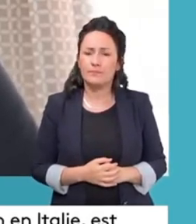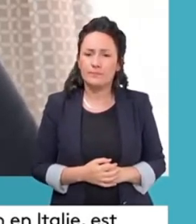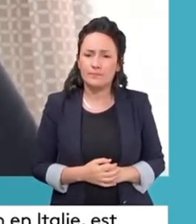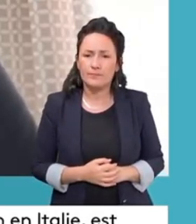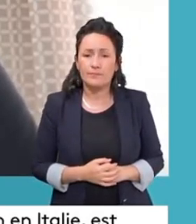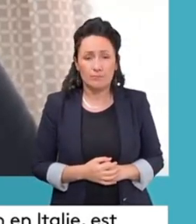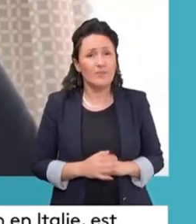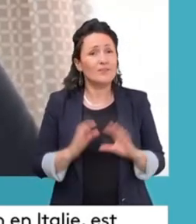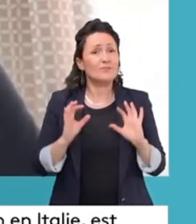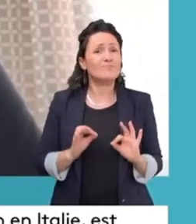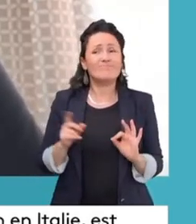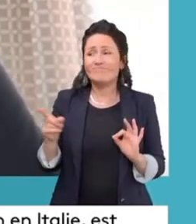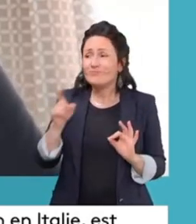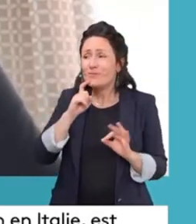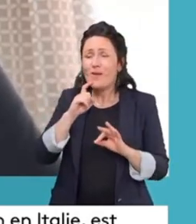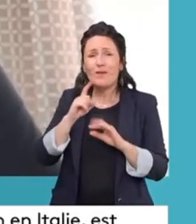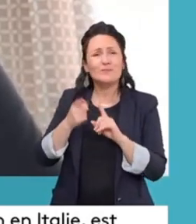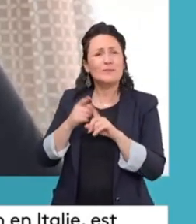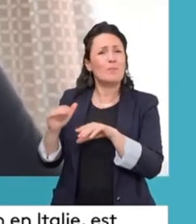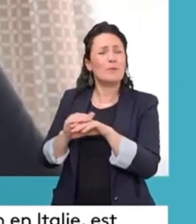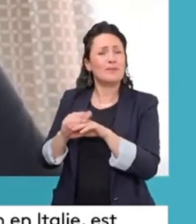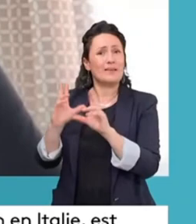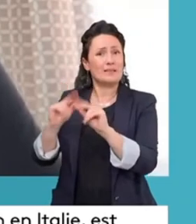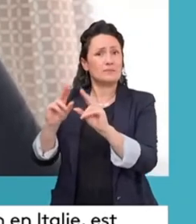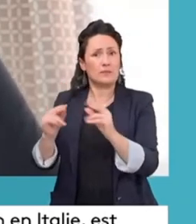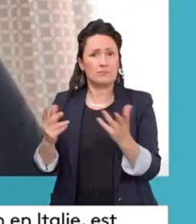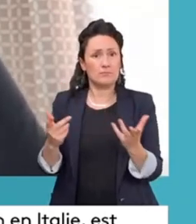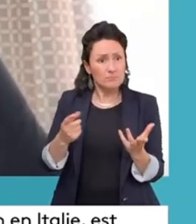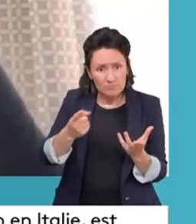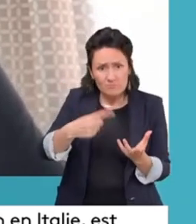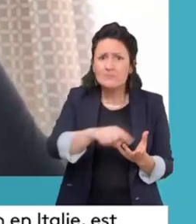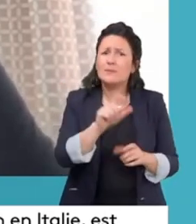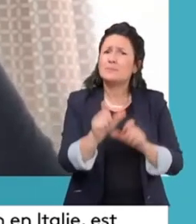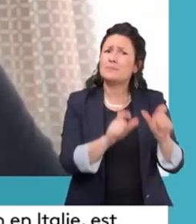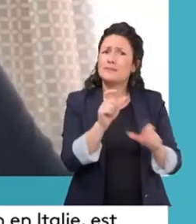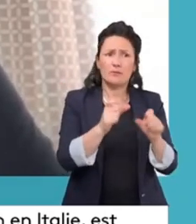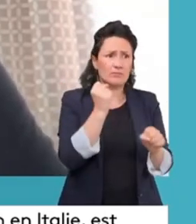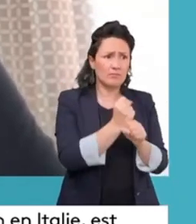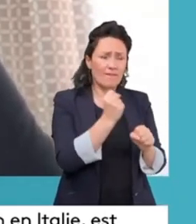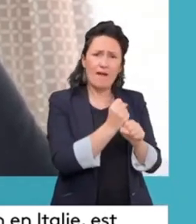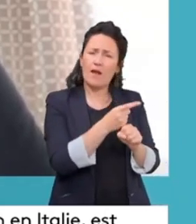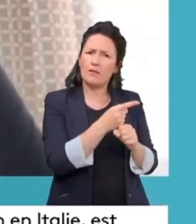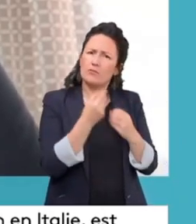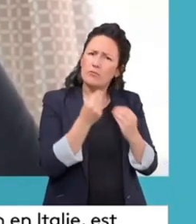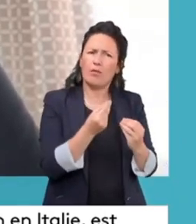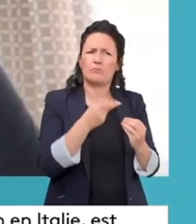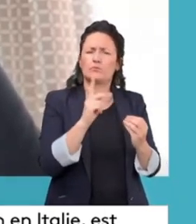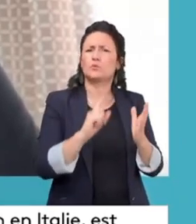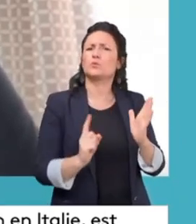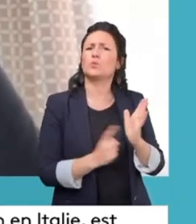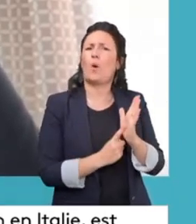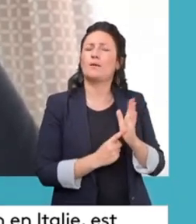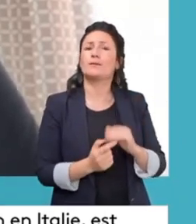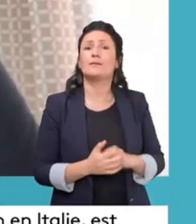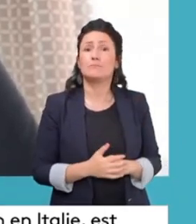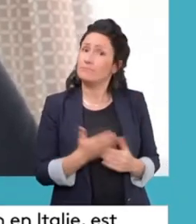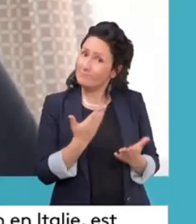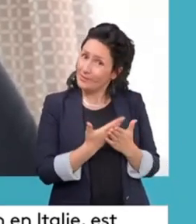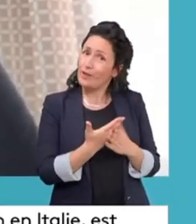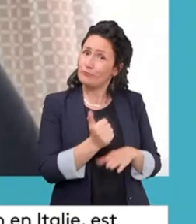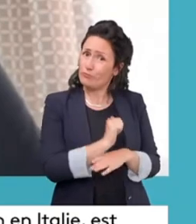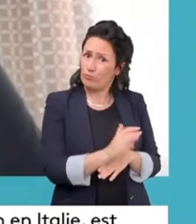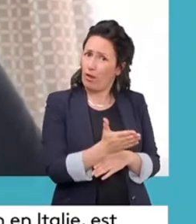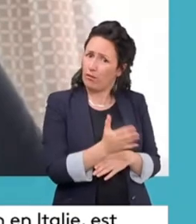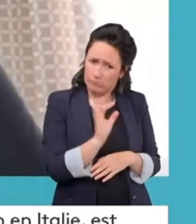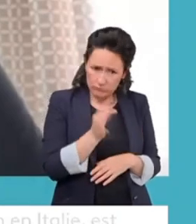Odoui. Permettre justement à ces personnes qui travaillent d'accéder à un certain nombre de droits. Et c'est bien cela que dit la tribune, et moi je me réjouis